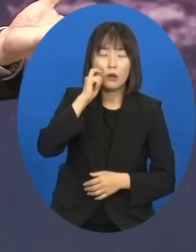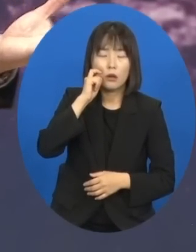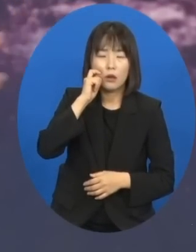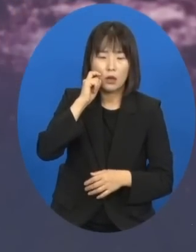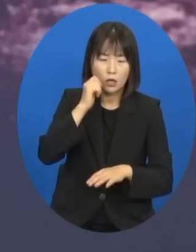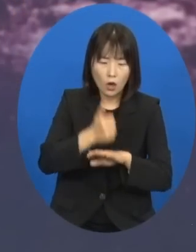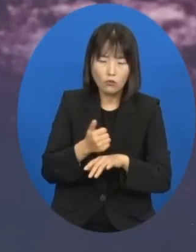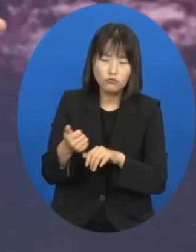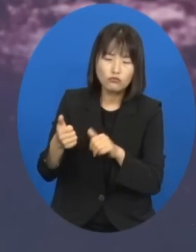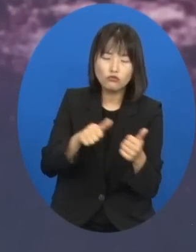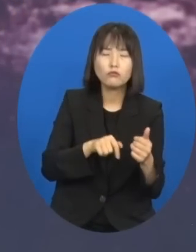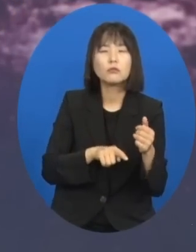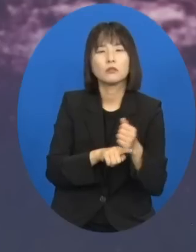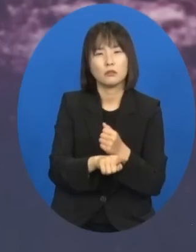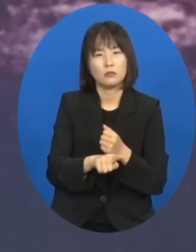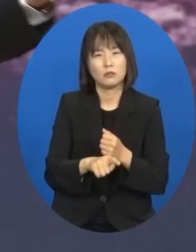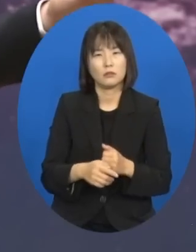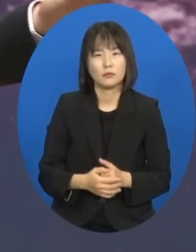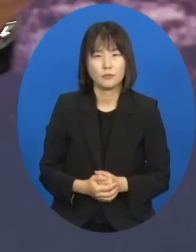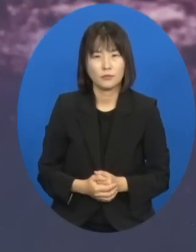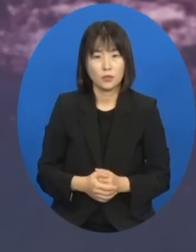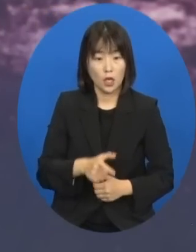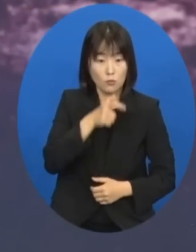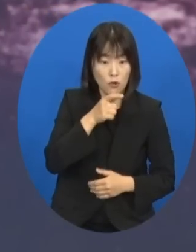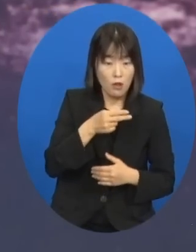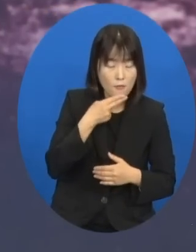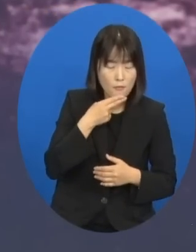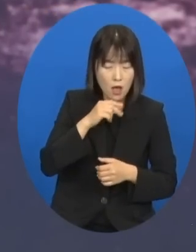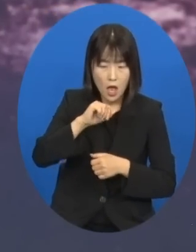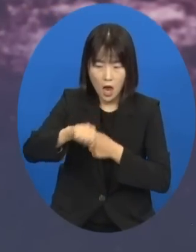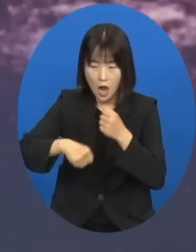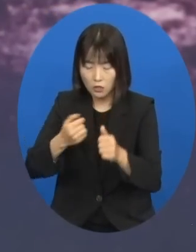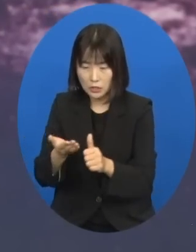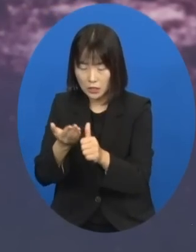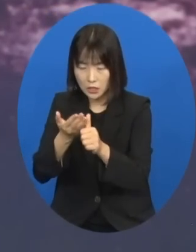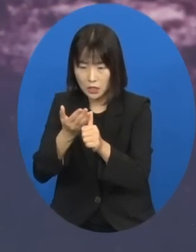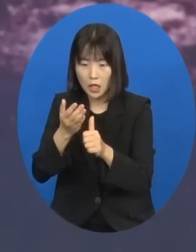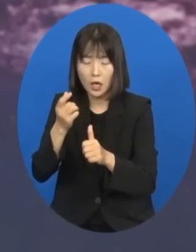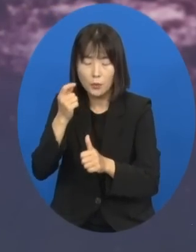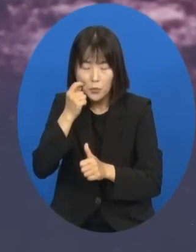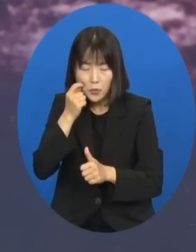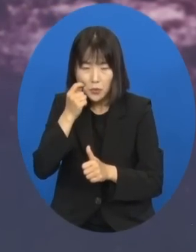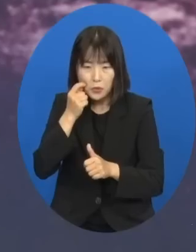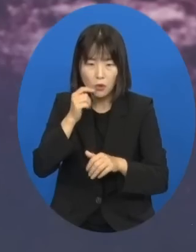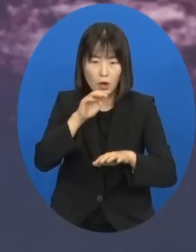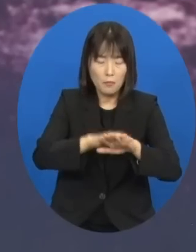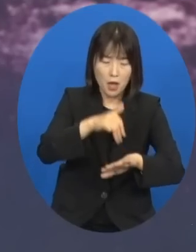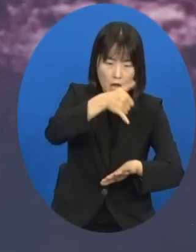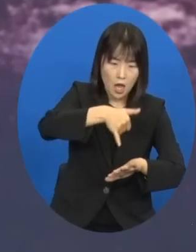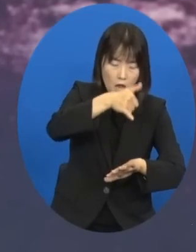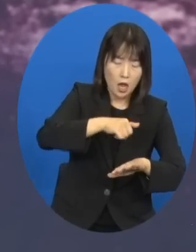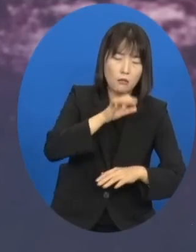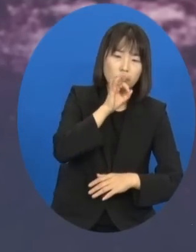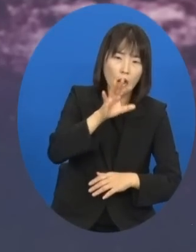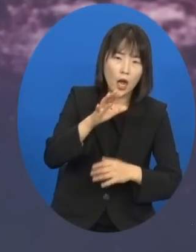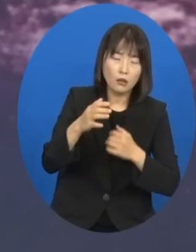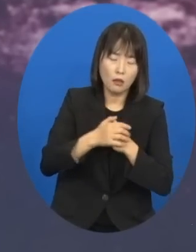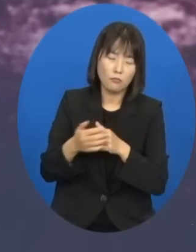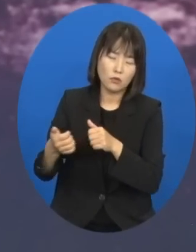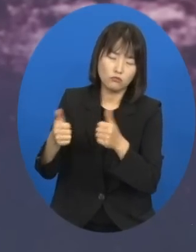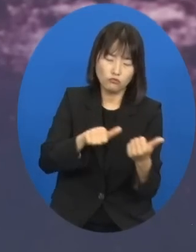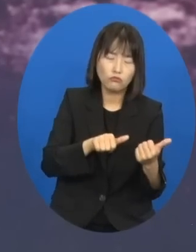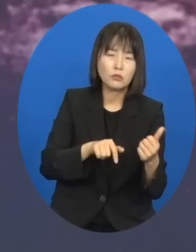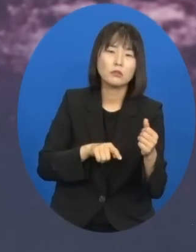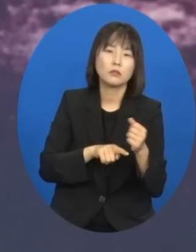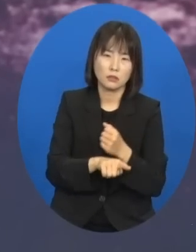귀합니까? 물이 없으면 가축 못 기르죠. 물이 없으면 뭐 어떻게 농사 못 하죠. 아무것도 못 하는 거예요. 그 죽으라라는 뜻이죠. 그렇게